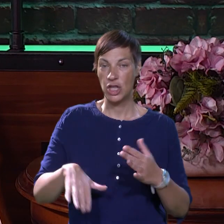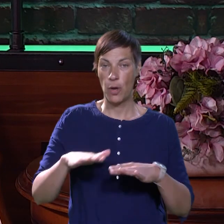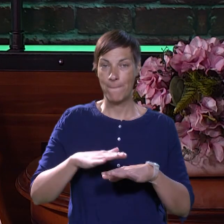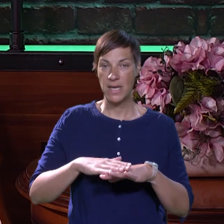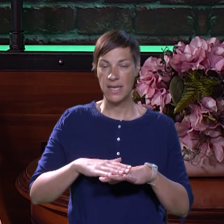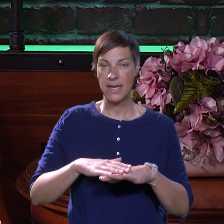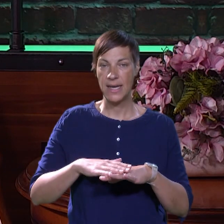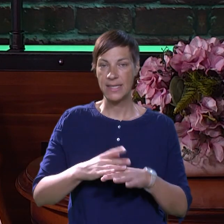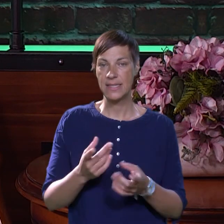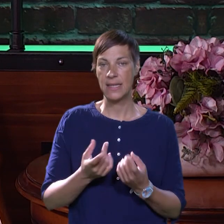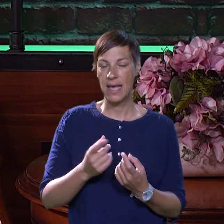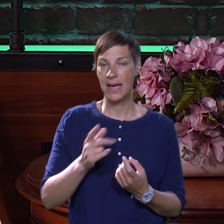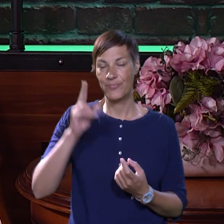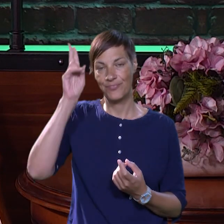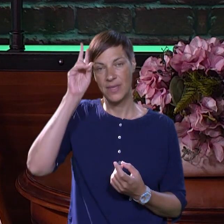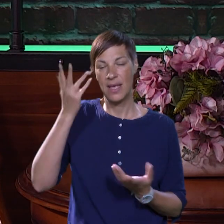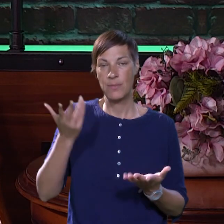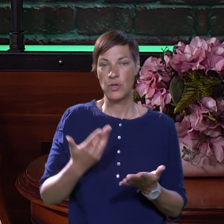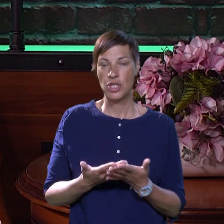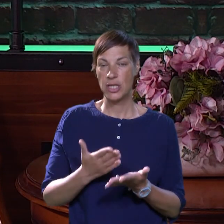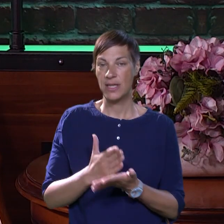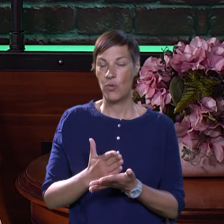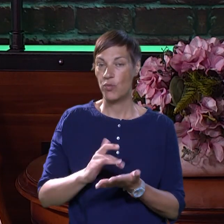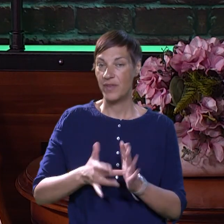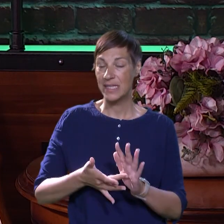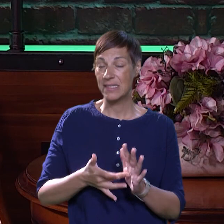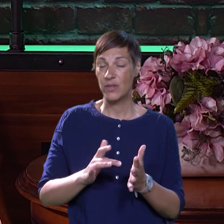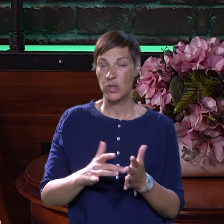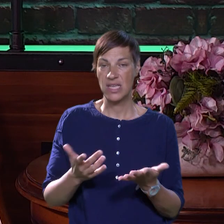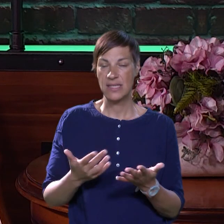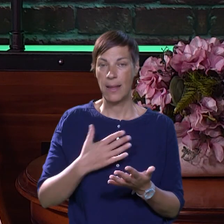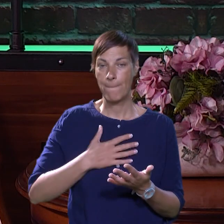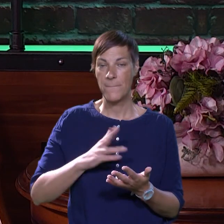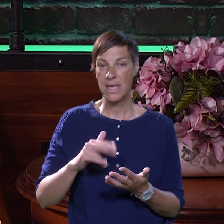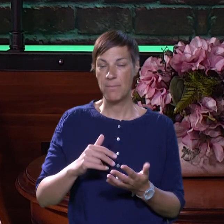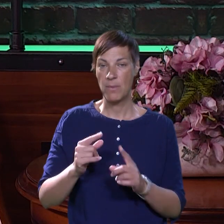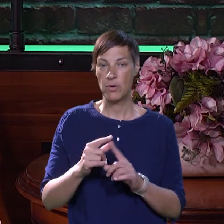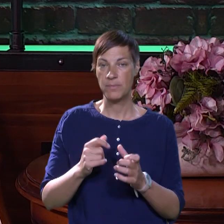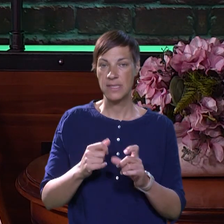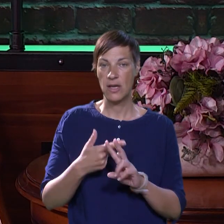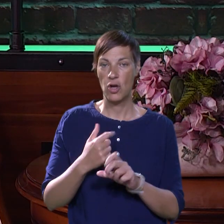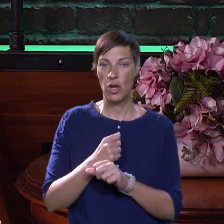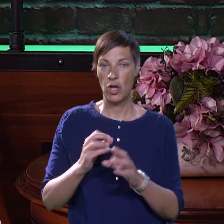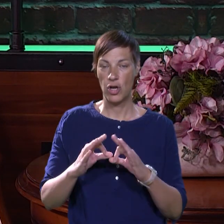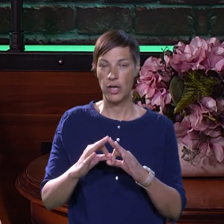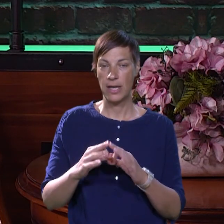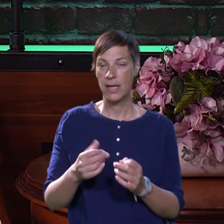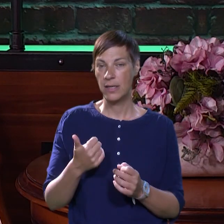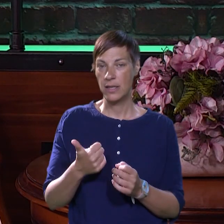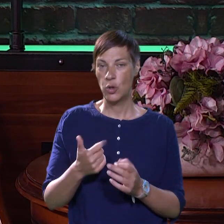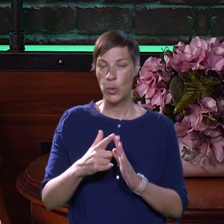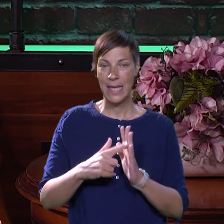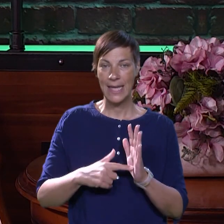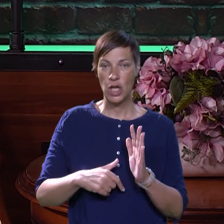doprinesete, ali ne možete možda uvijek sve, na sve utjecati. mi imamo psihologa koji onda